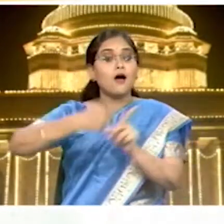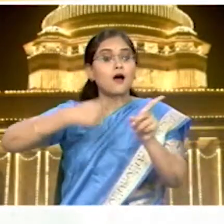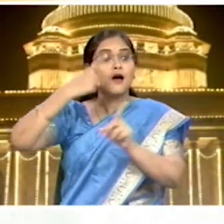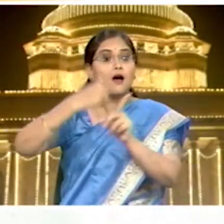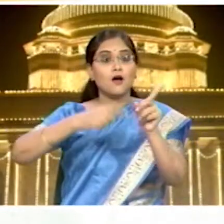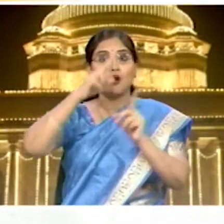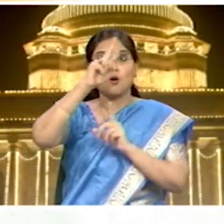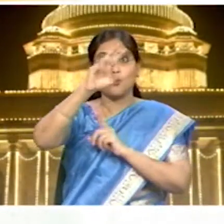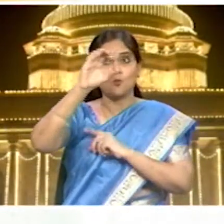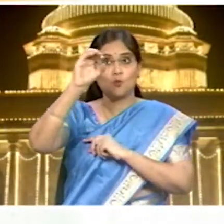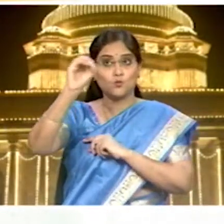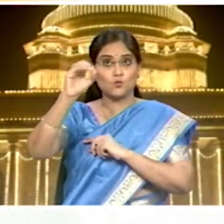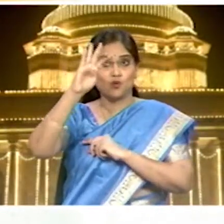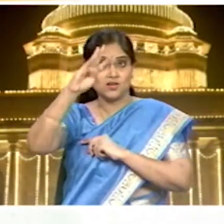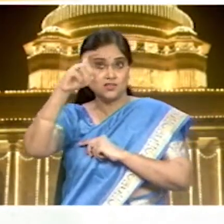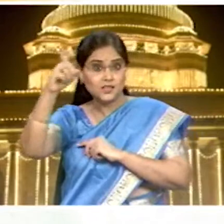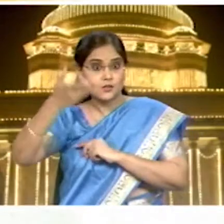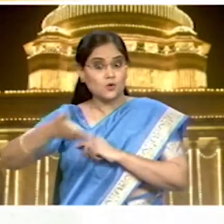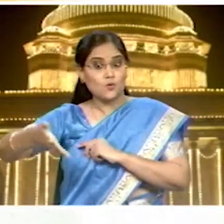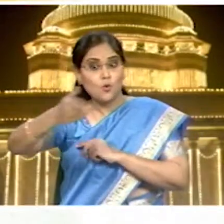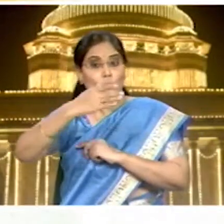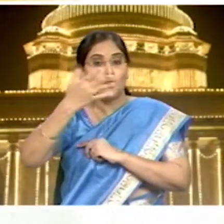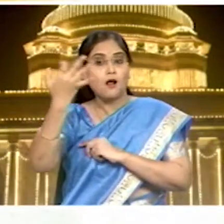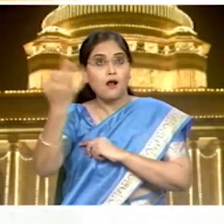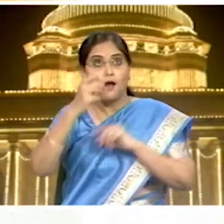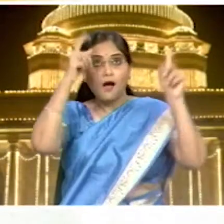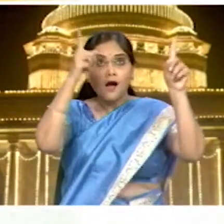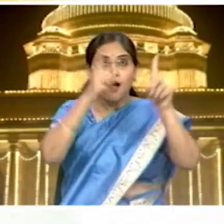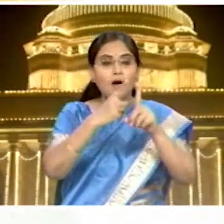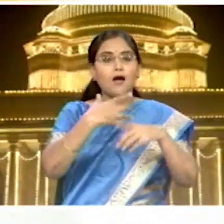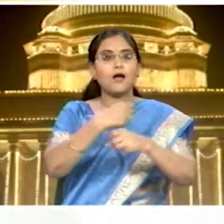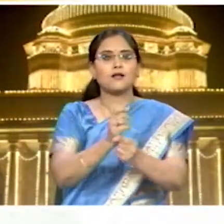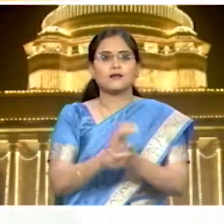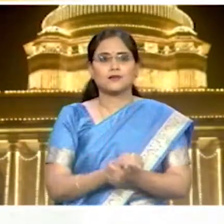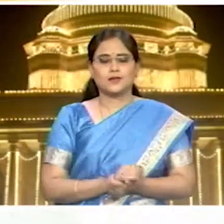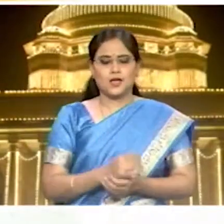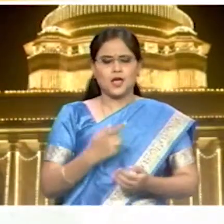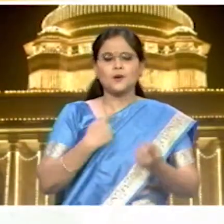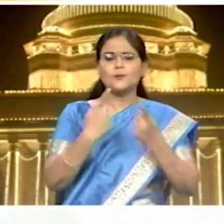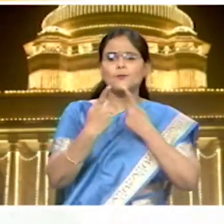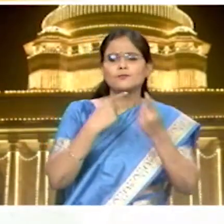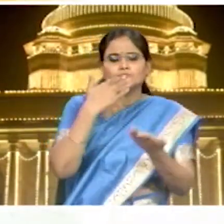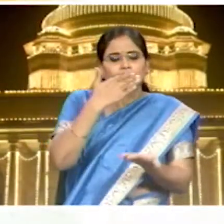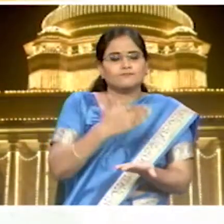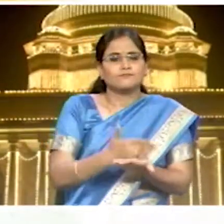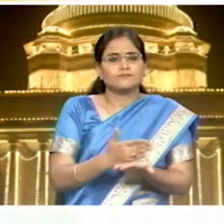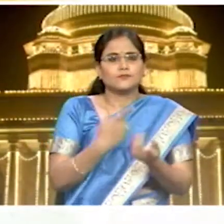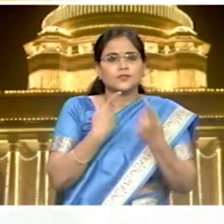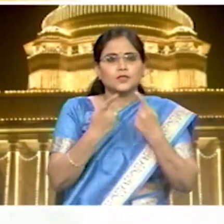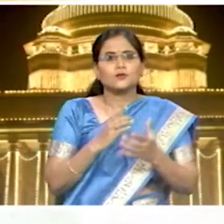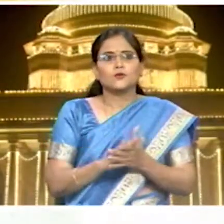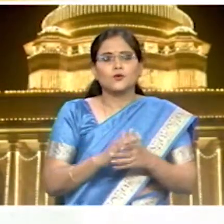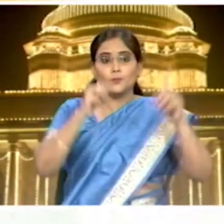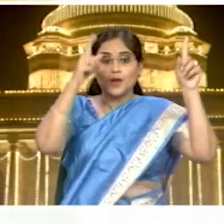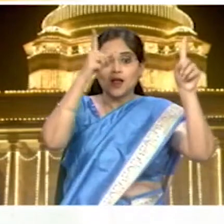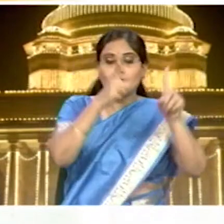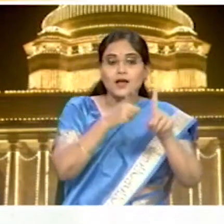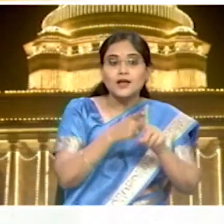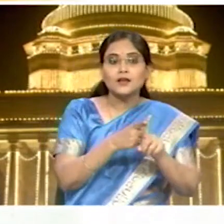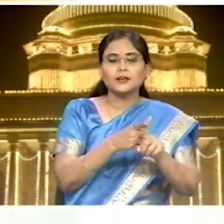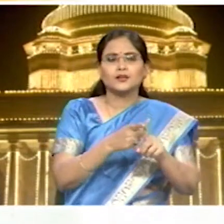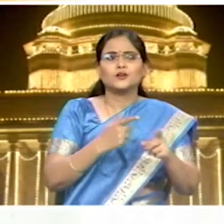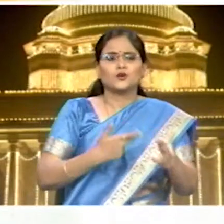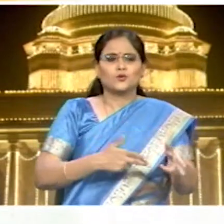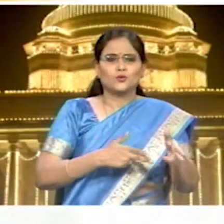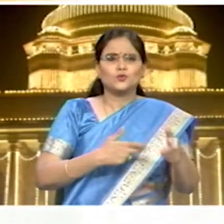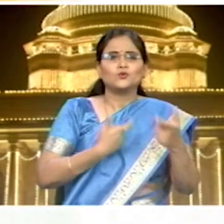का निर्माण करेंगे। अपना संबोधन समाप्त करने से पहले मैं भारत के सशस्त्र बलों, विदेशों में